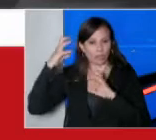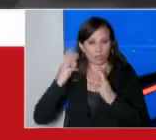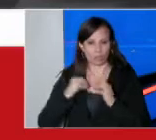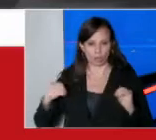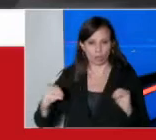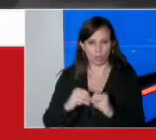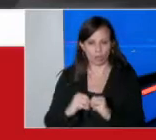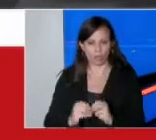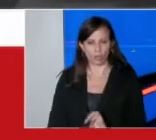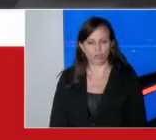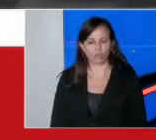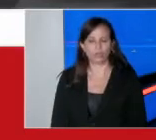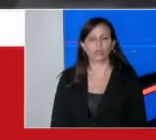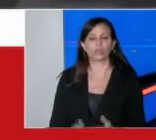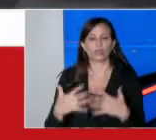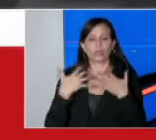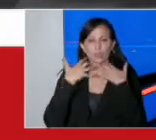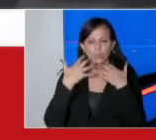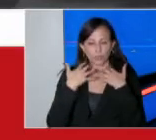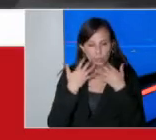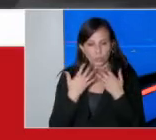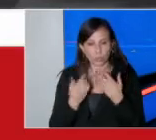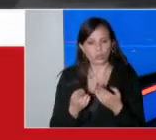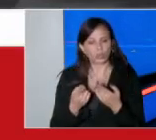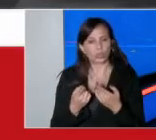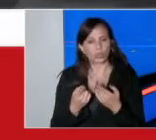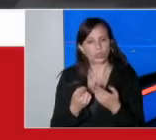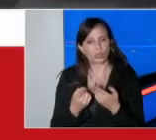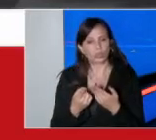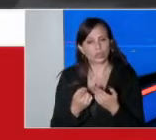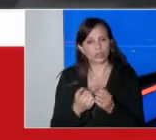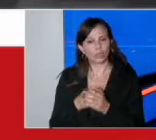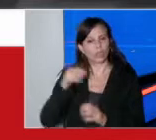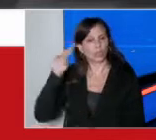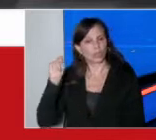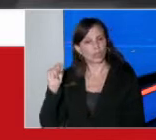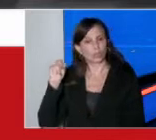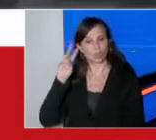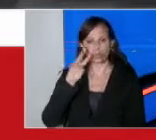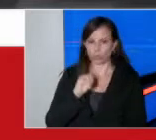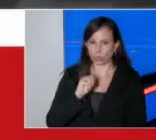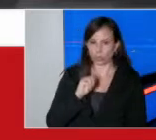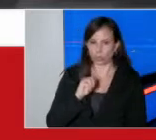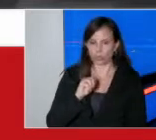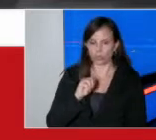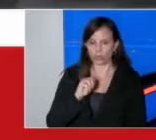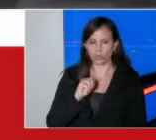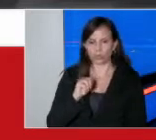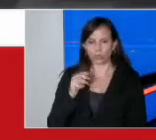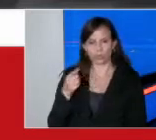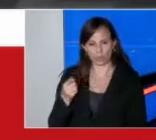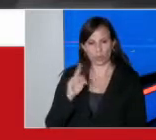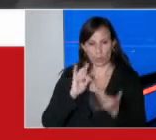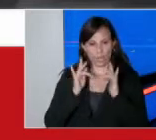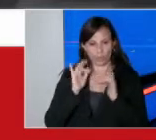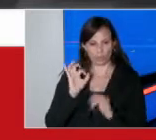וכנראה סיפור המעונות היה הסיפור שהניח את נוני מוזס, כנמסיס הגדול ביותר של